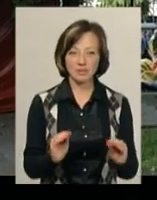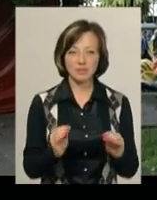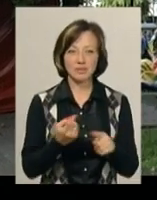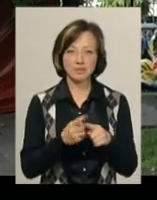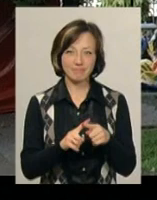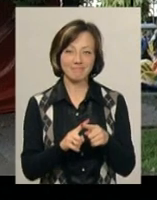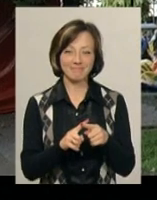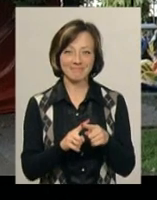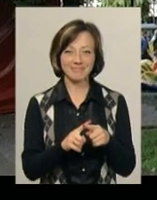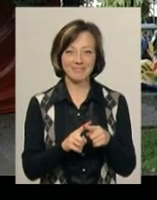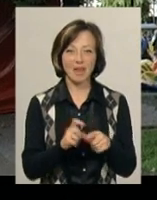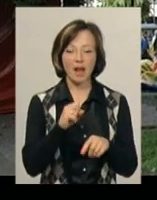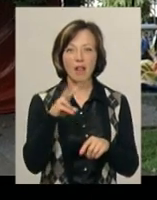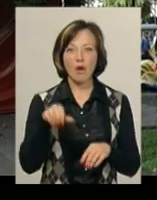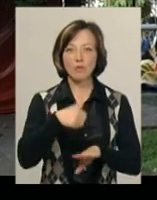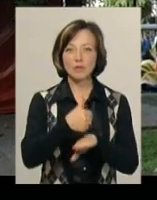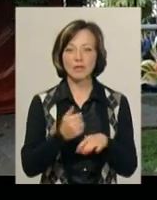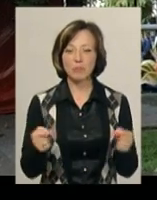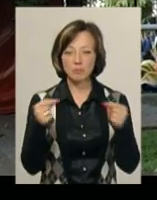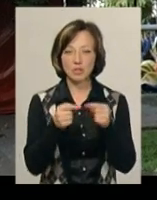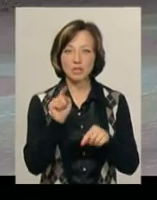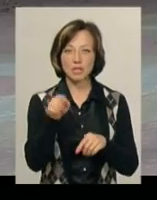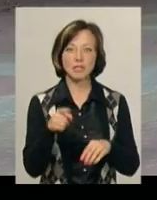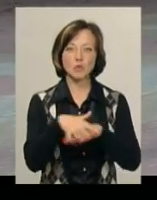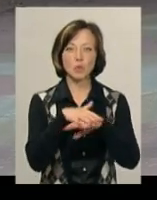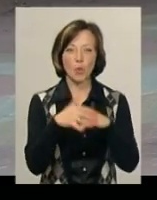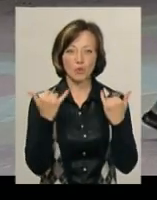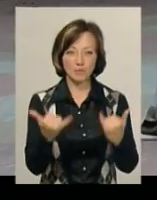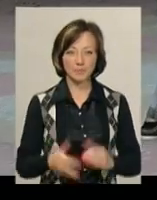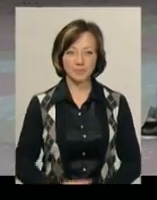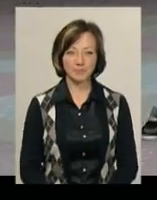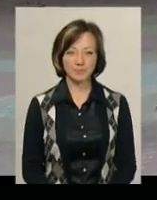рівня. Ось, але основне їхнє призначення – це соціум.